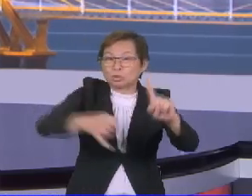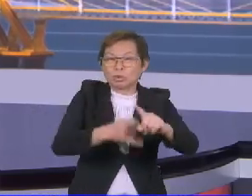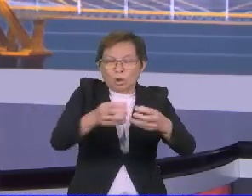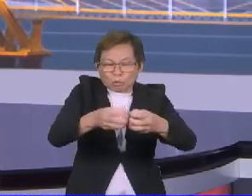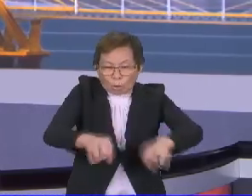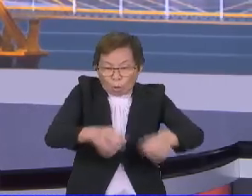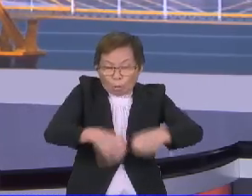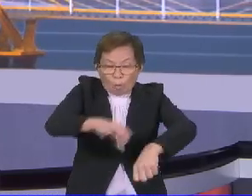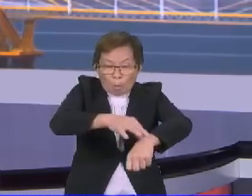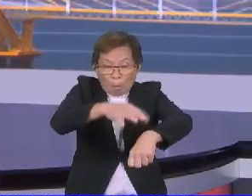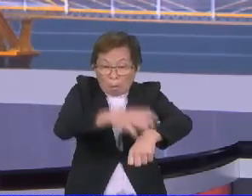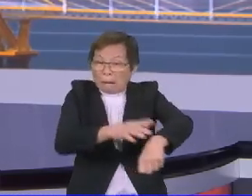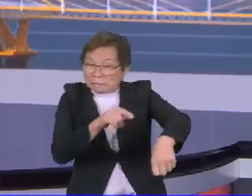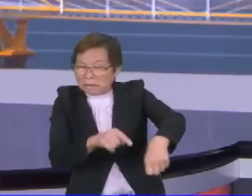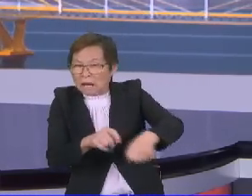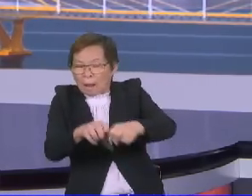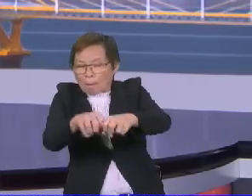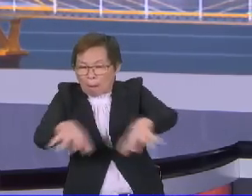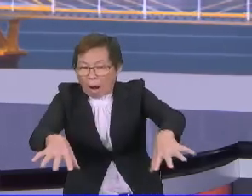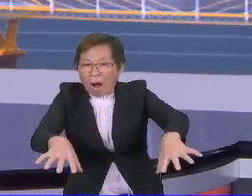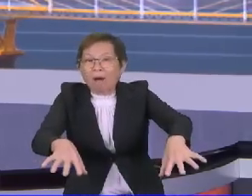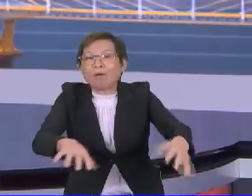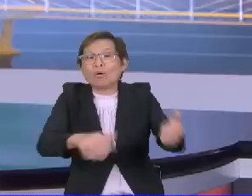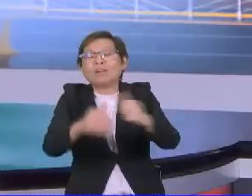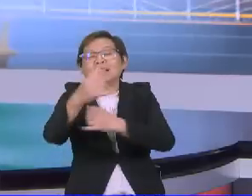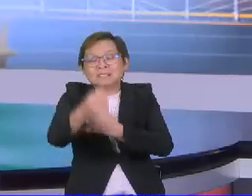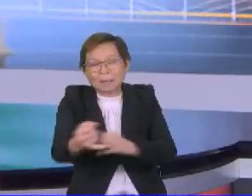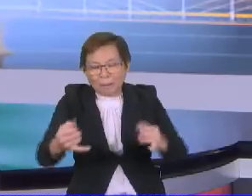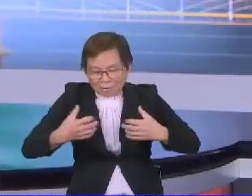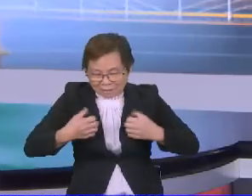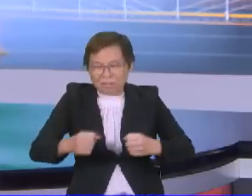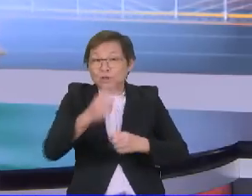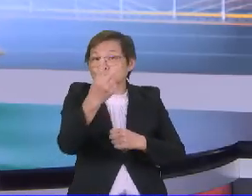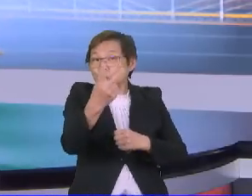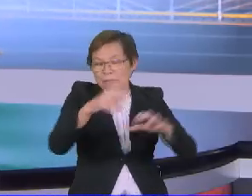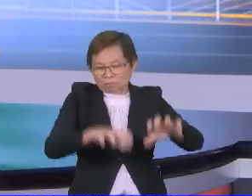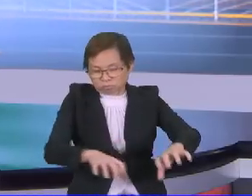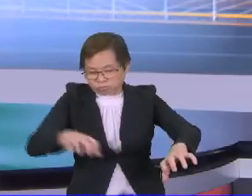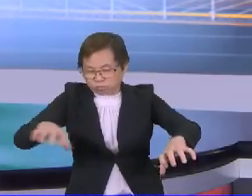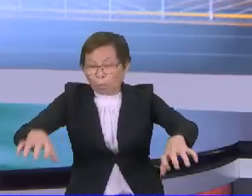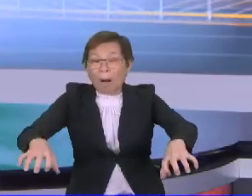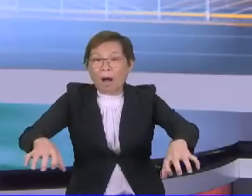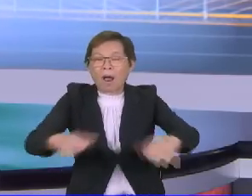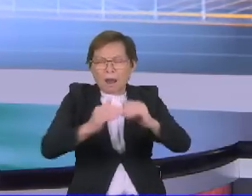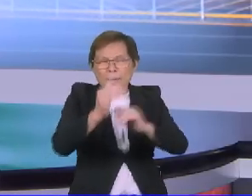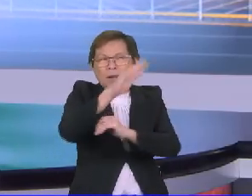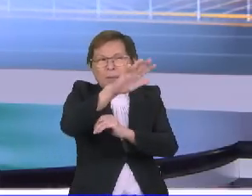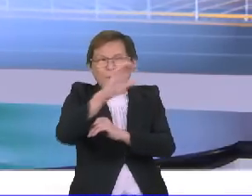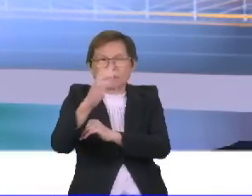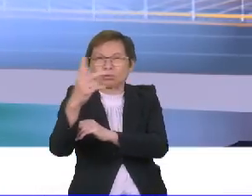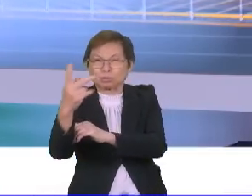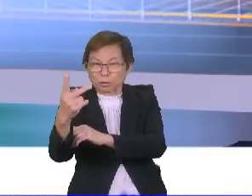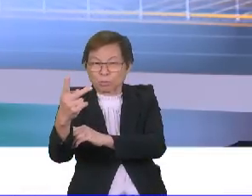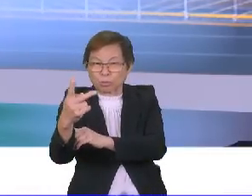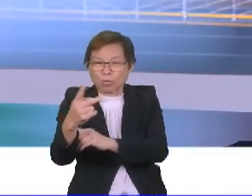nyamuk ediskan jabatan kesehatan lebih paham di dua lokality lebih 500 ribu telur dilepaskan di